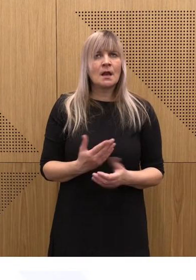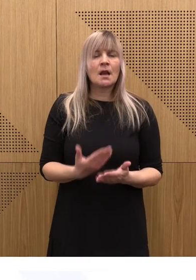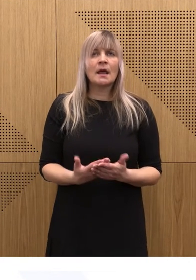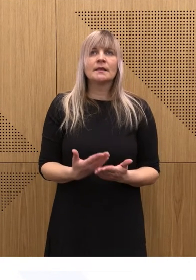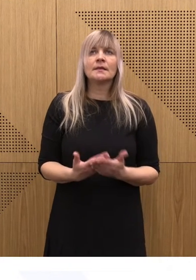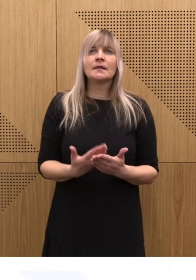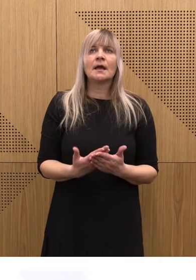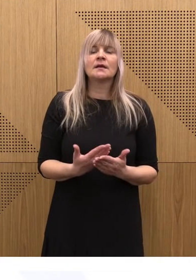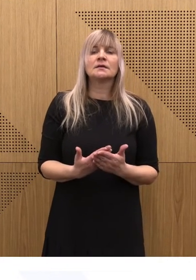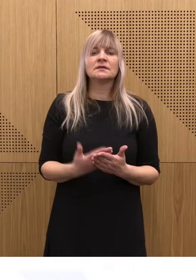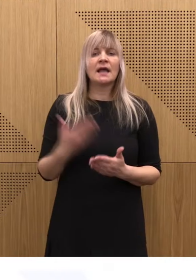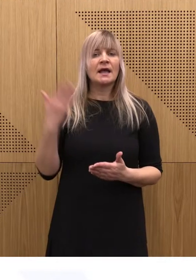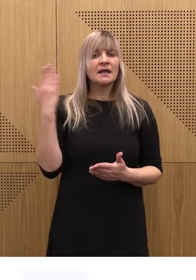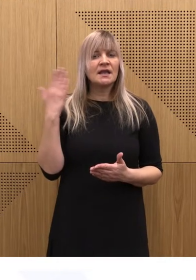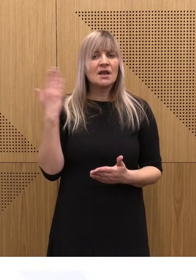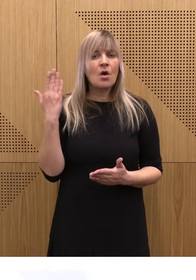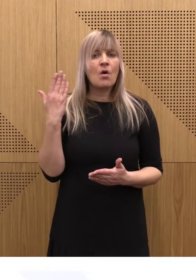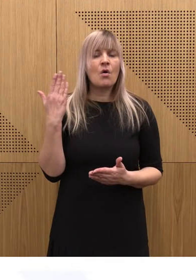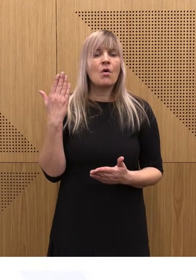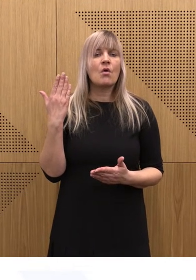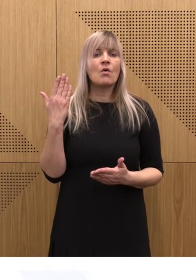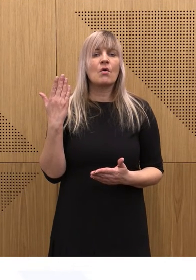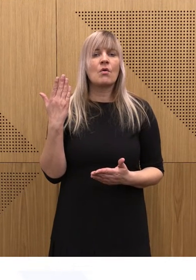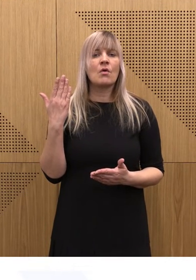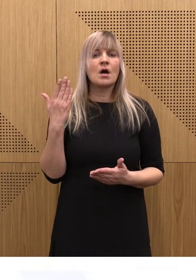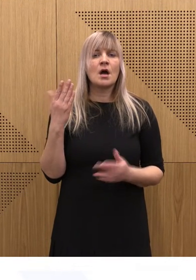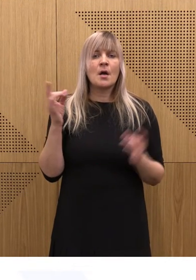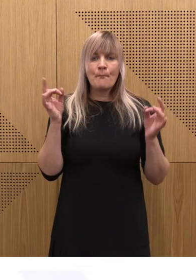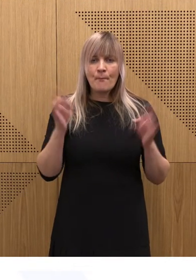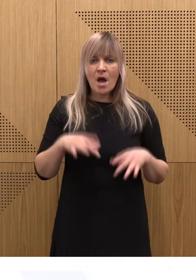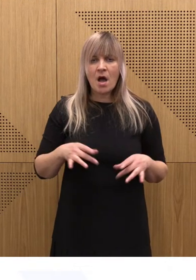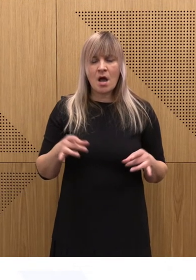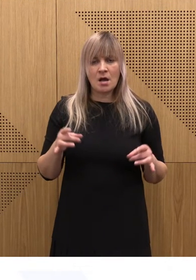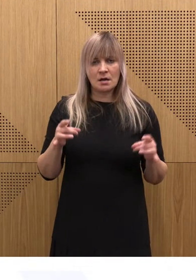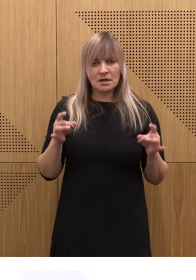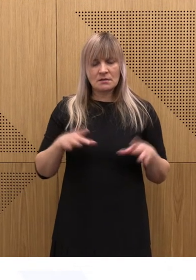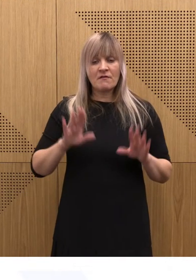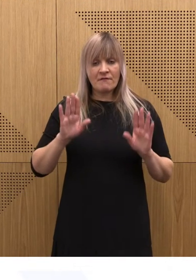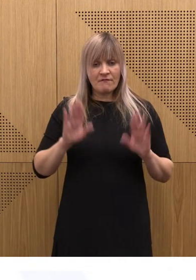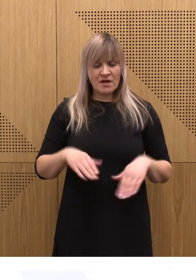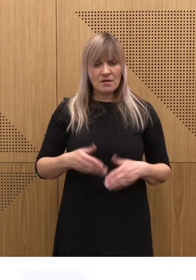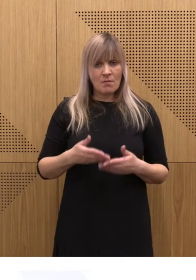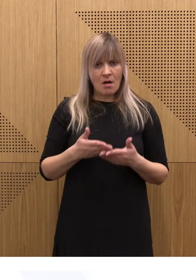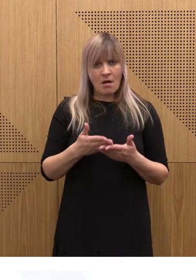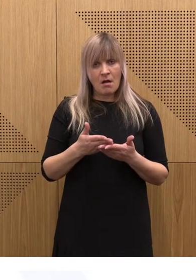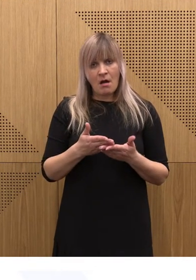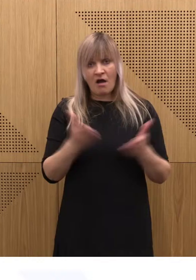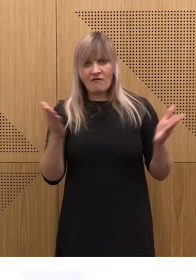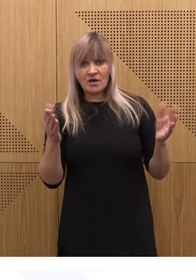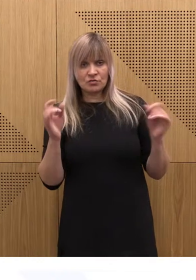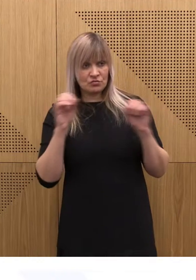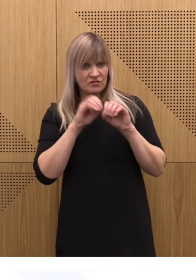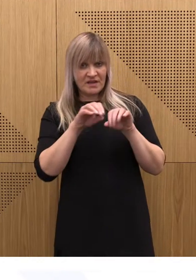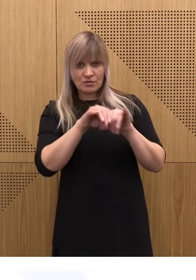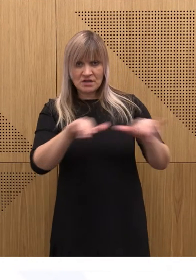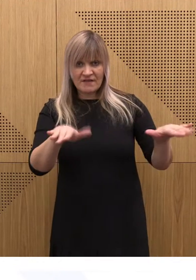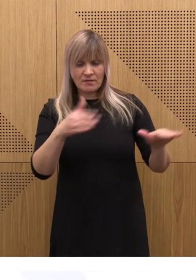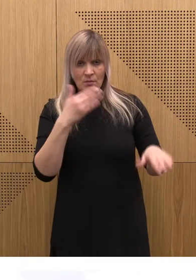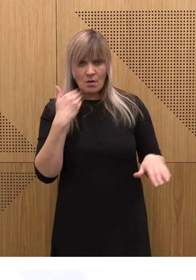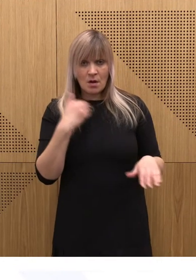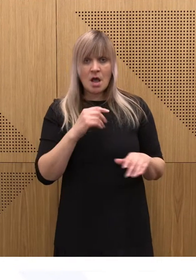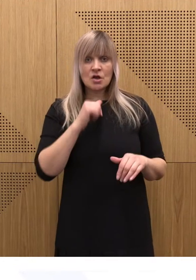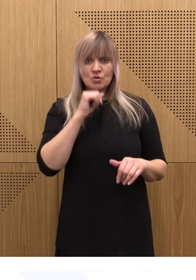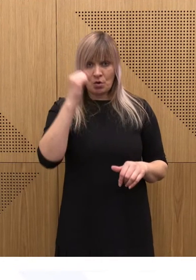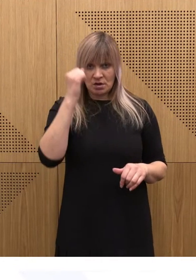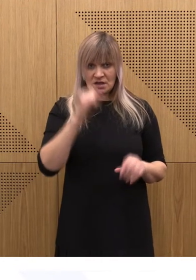näiteks kinod ja baarid ja restoranid võivad olla lahti, seal viirus ei nakka, spordisaalides